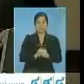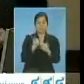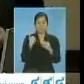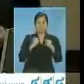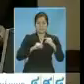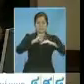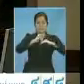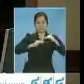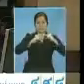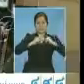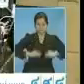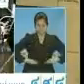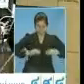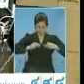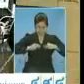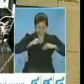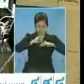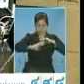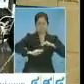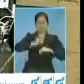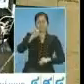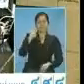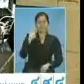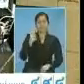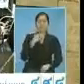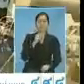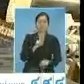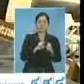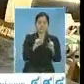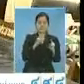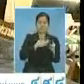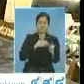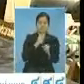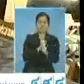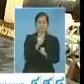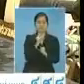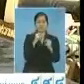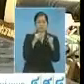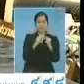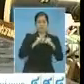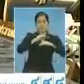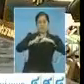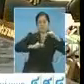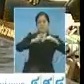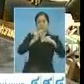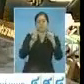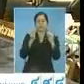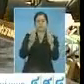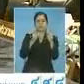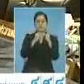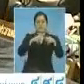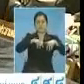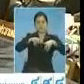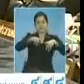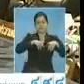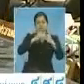ภาพชีวิตที่ดีขึ้นลดความแออัดแต่ขณะเดียวกันเราจะมีส่วนในการเติมเต็มความเจริญให้กับพี่น้องประชาชน